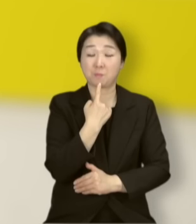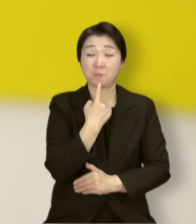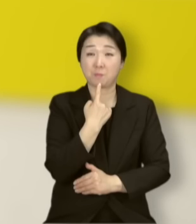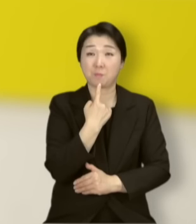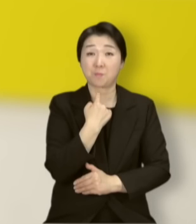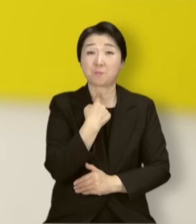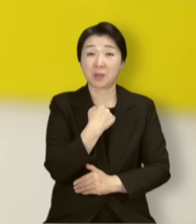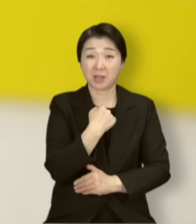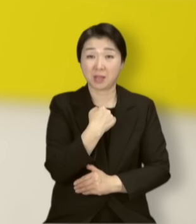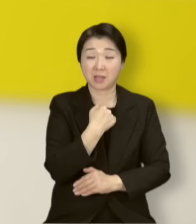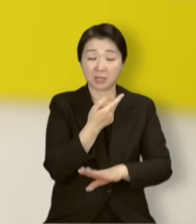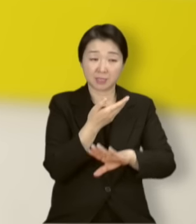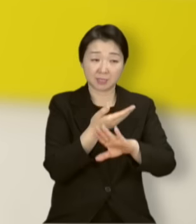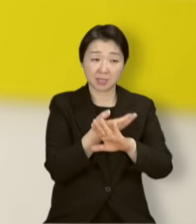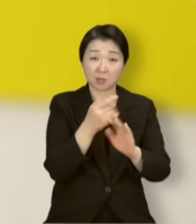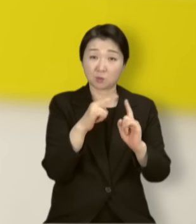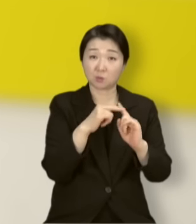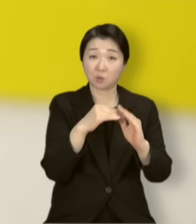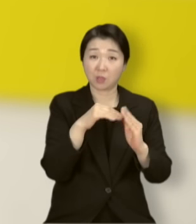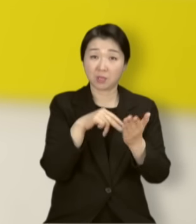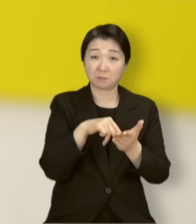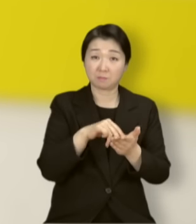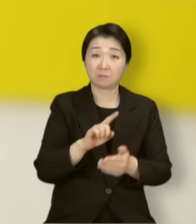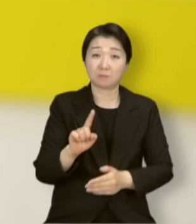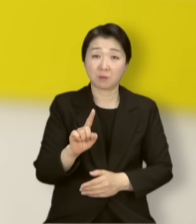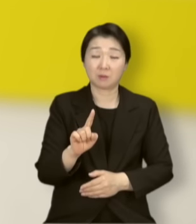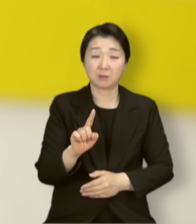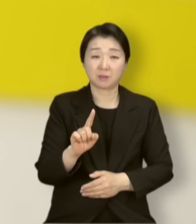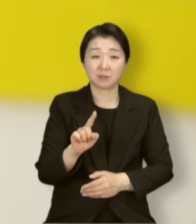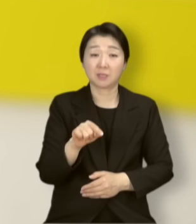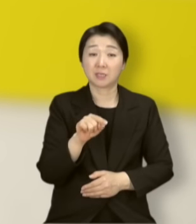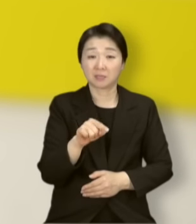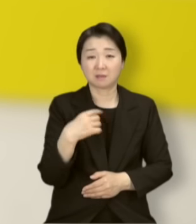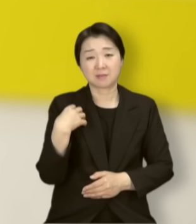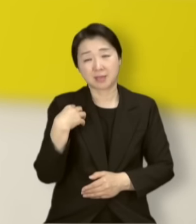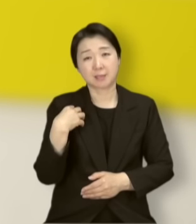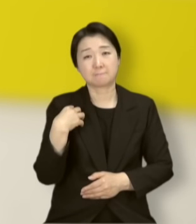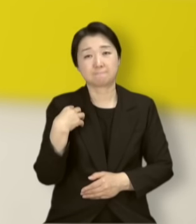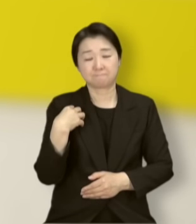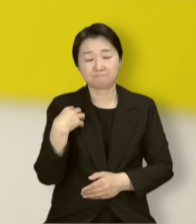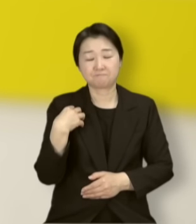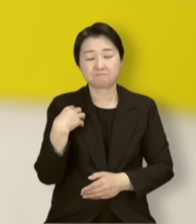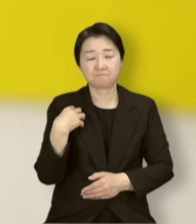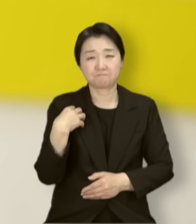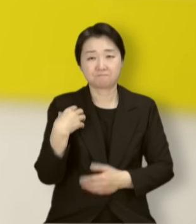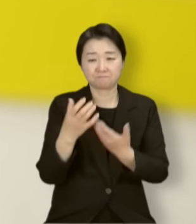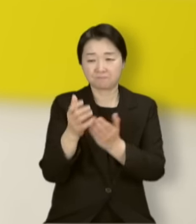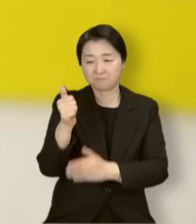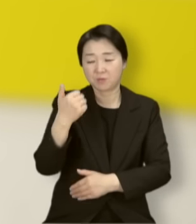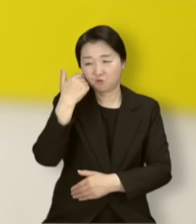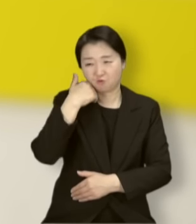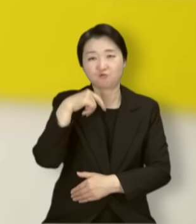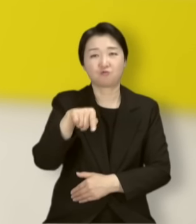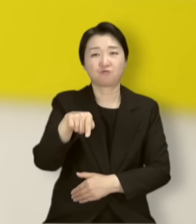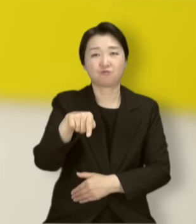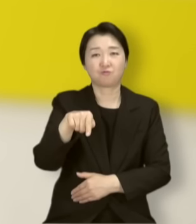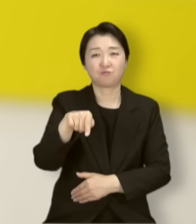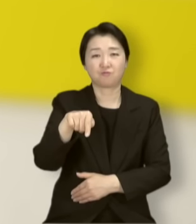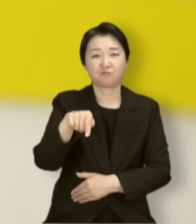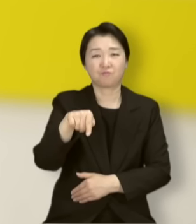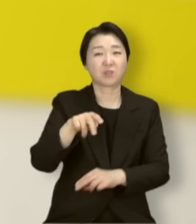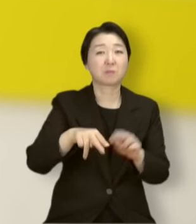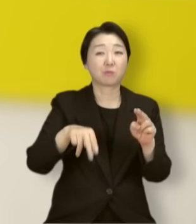근데 딴 교회 같으면 그것을 이제 그 책임지고 있는 사람한테 그렇죠. 네. 근데 그